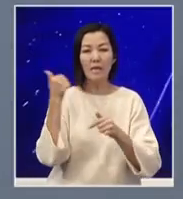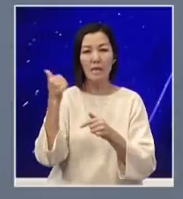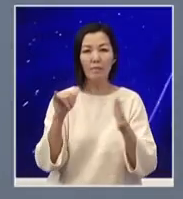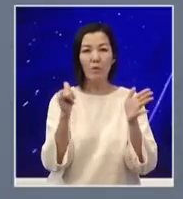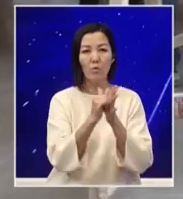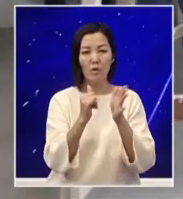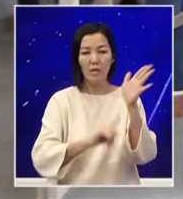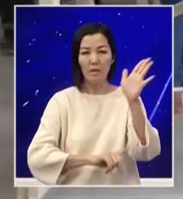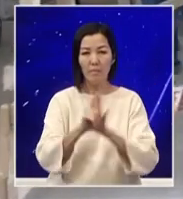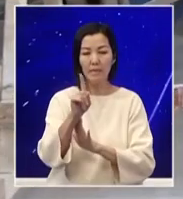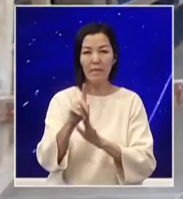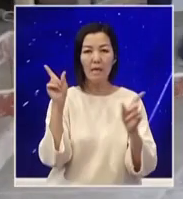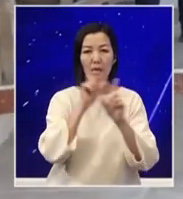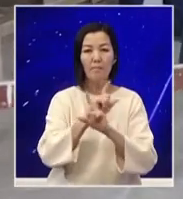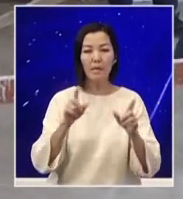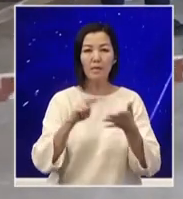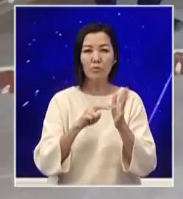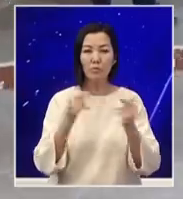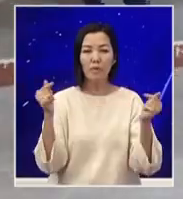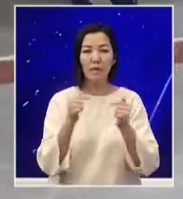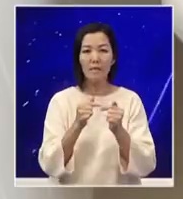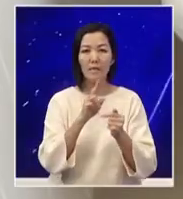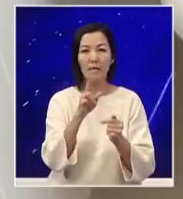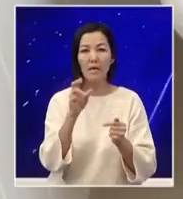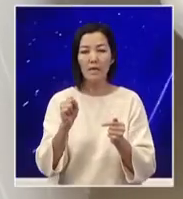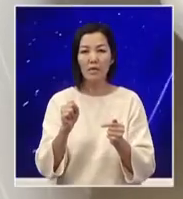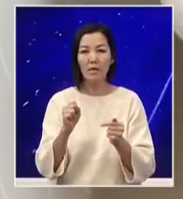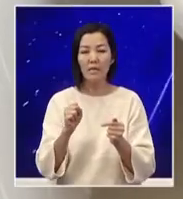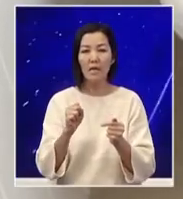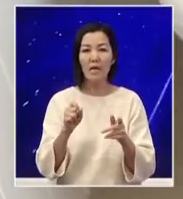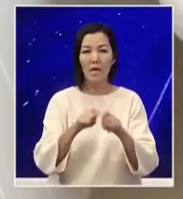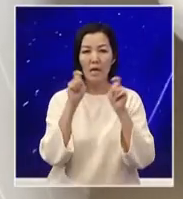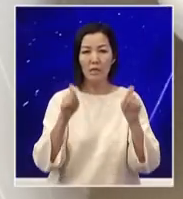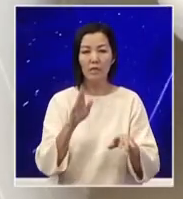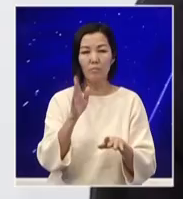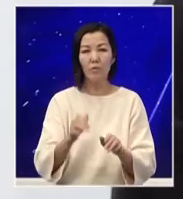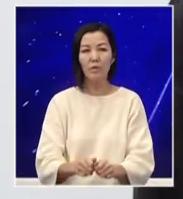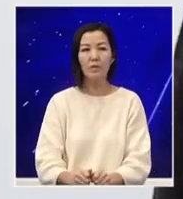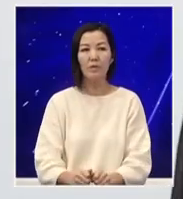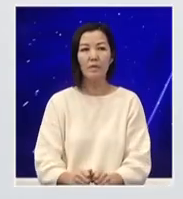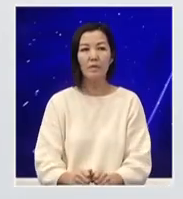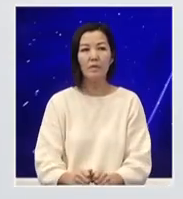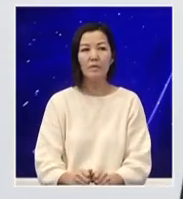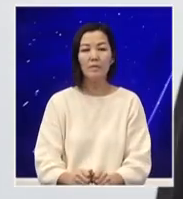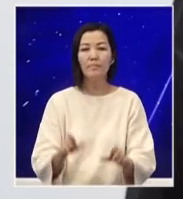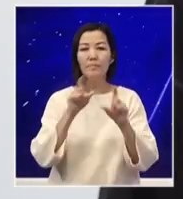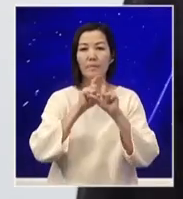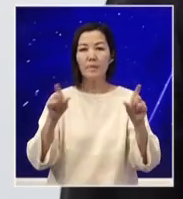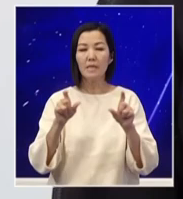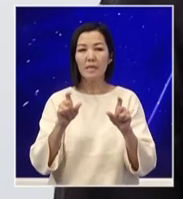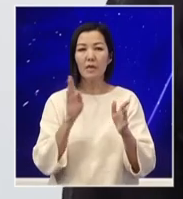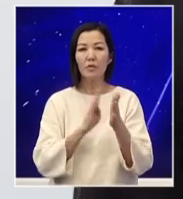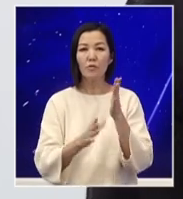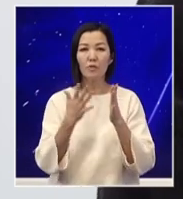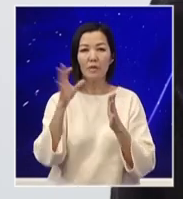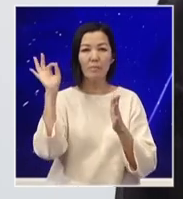орнатыла бастайды. Бұл мектепте жоспарға сай қарашада шәкірттер игілігіне беріледі. Нысандағы жұмыстар